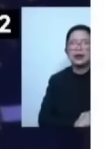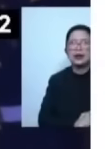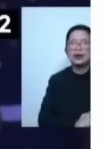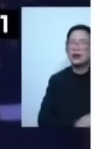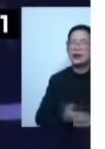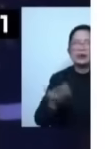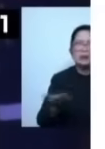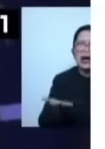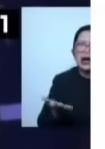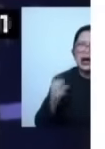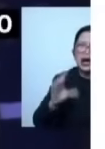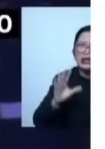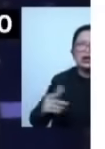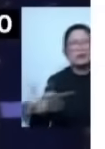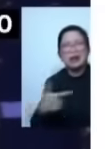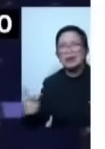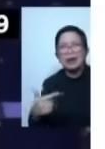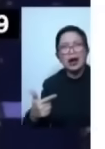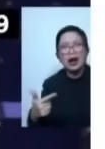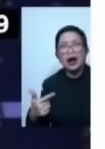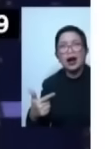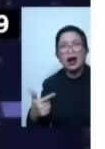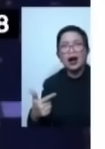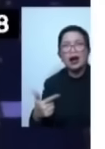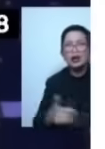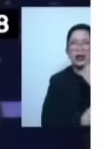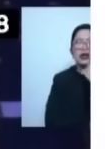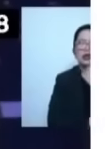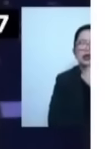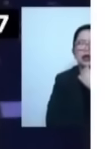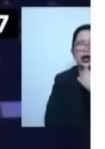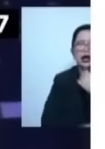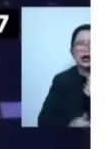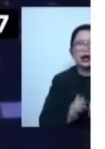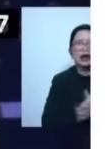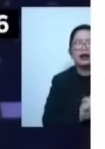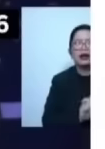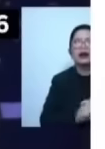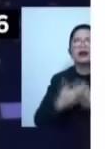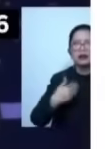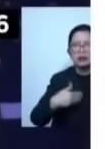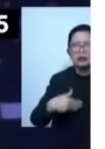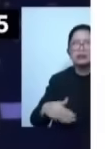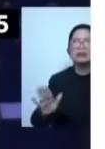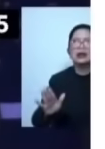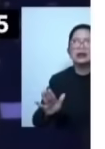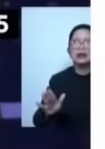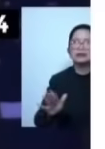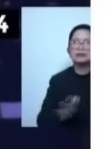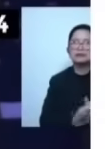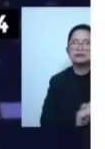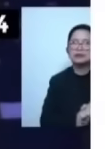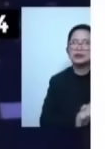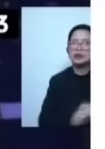oke nah Mbak Saras mungkin ke depan harapannya karena masih ada serangkaian debat ya masih ada capres juga akan melakukan debat lanjutan nanti juga cawa